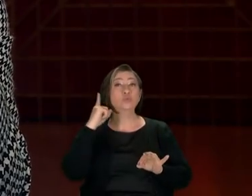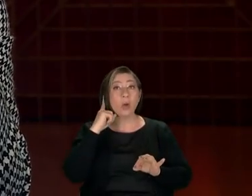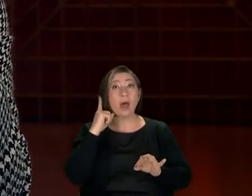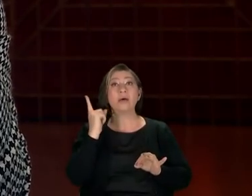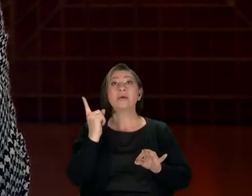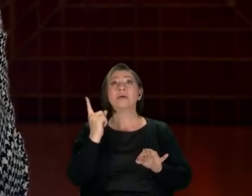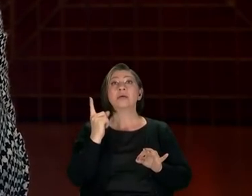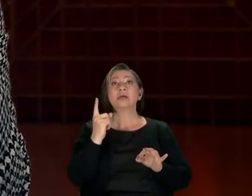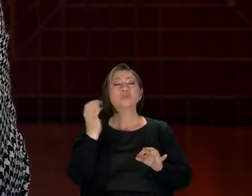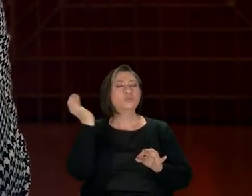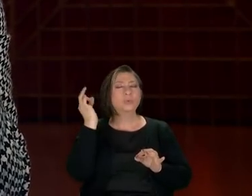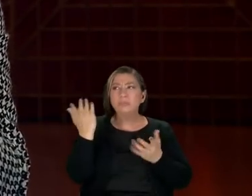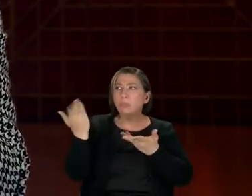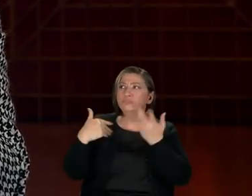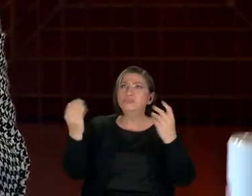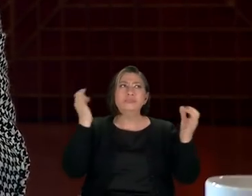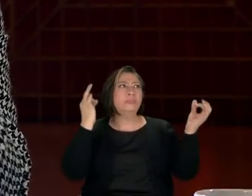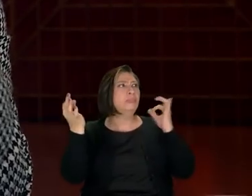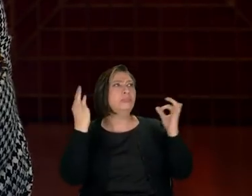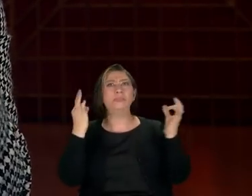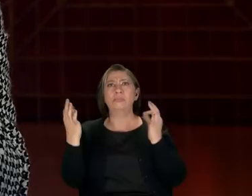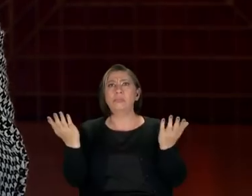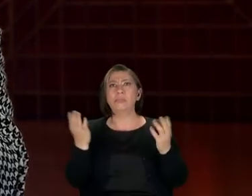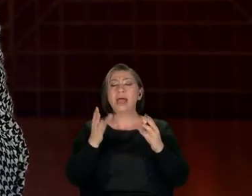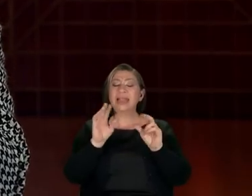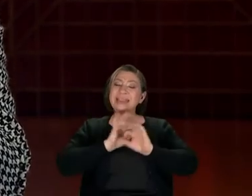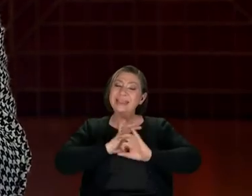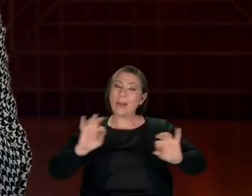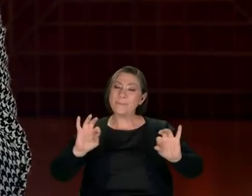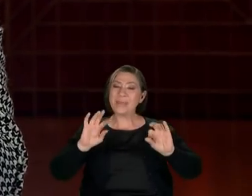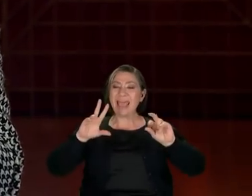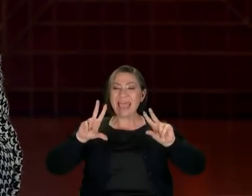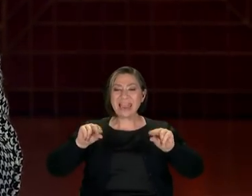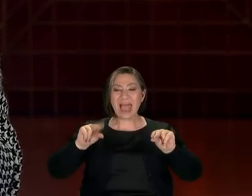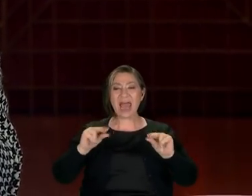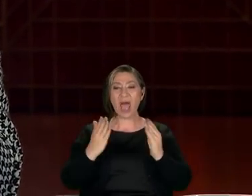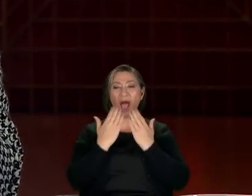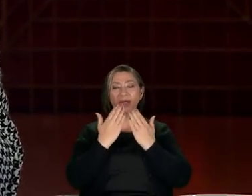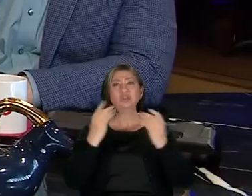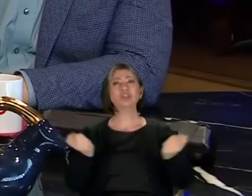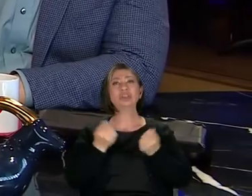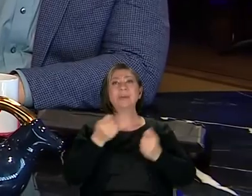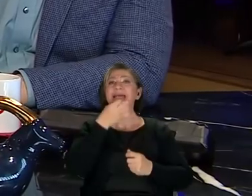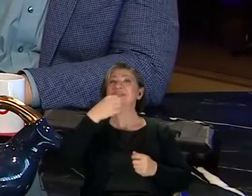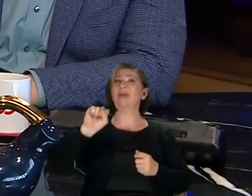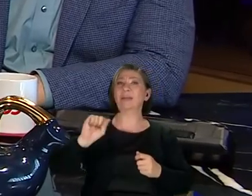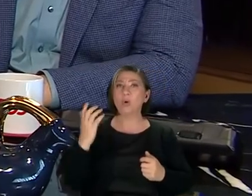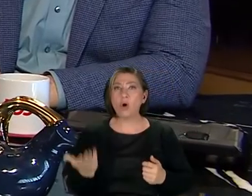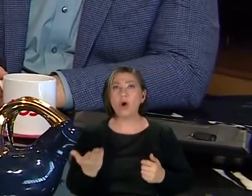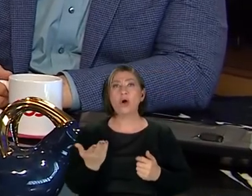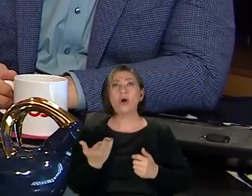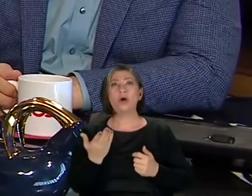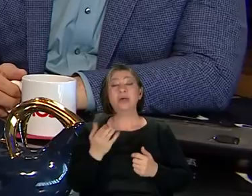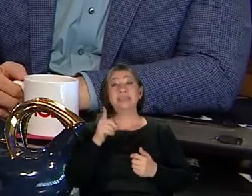duyar işitir haldeyiz. İşte yeteri kadar akademik çalışmaya izin verilmiyor.